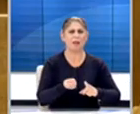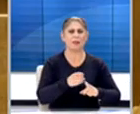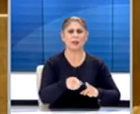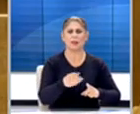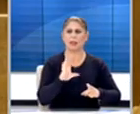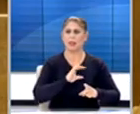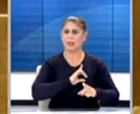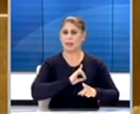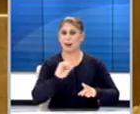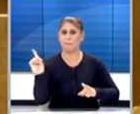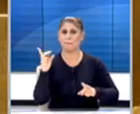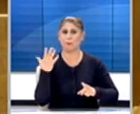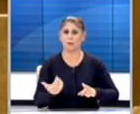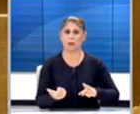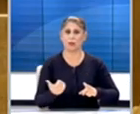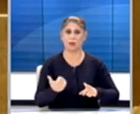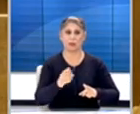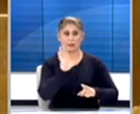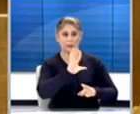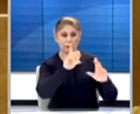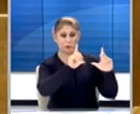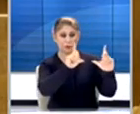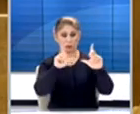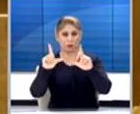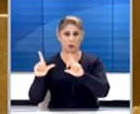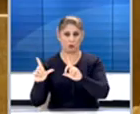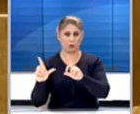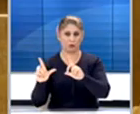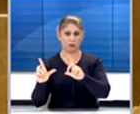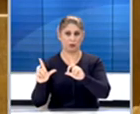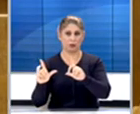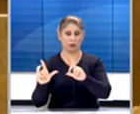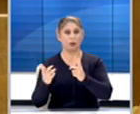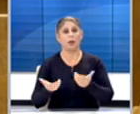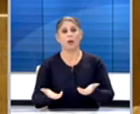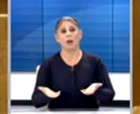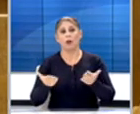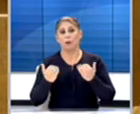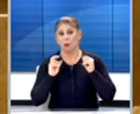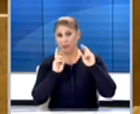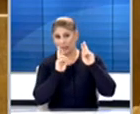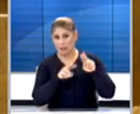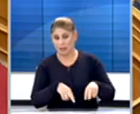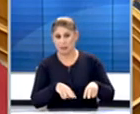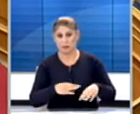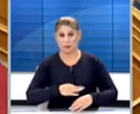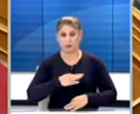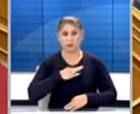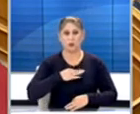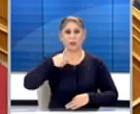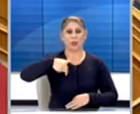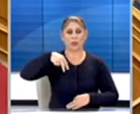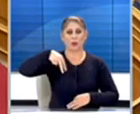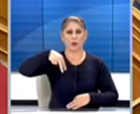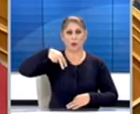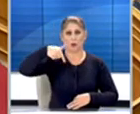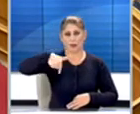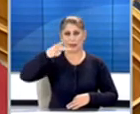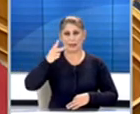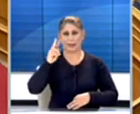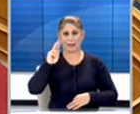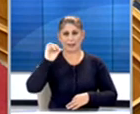για να μην υπάρχουν τηλεοπτικές εικόνες οι οποίες δεν εγκρίνονται από τον κύριο Γκρίνμπεργκ, είναι